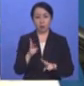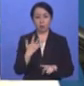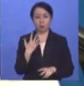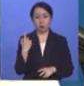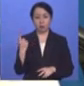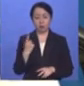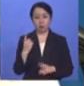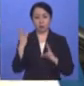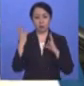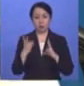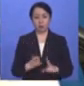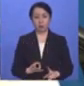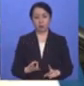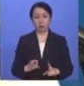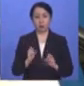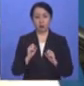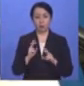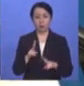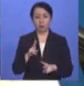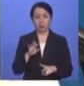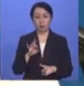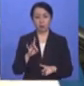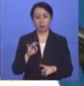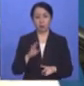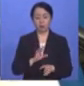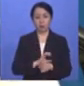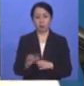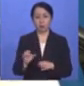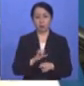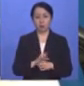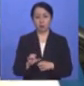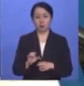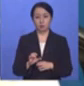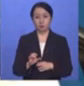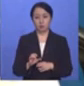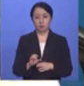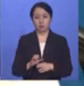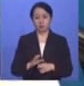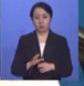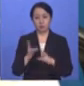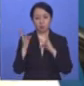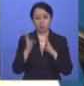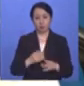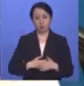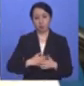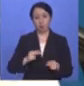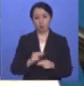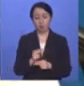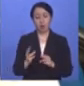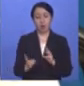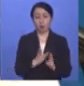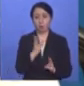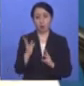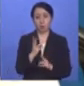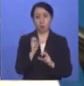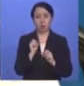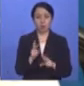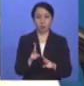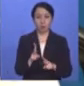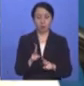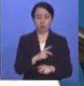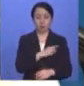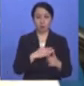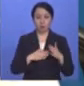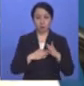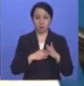класса чрезвычайная пожарная опасность, Казгидрометом выпускаются штормовые предупреждения о пожарной опасности с